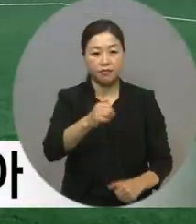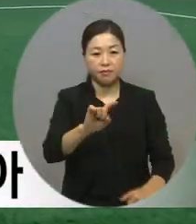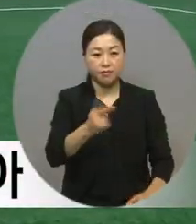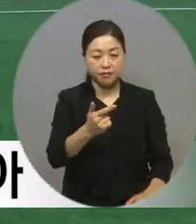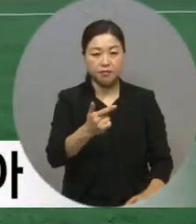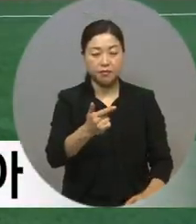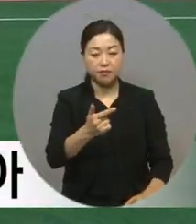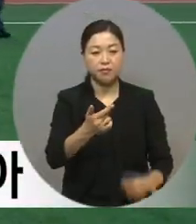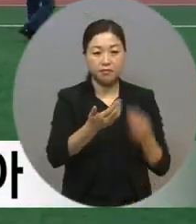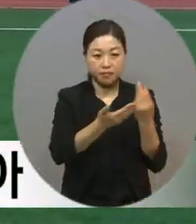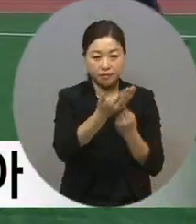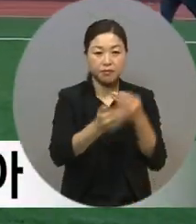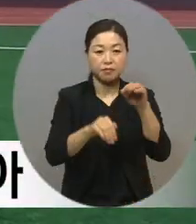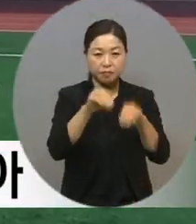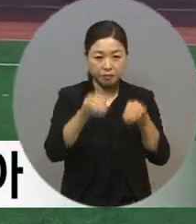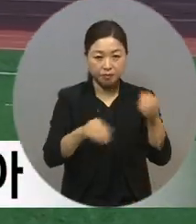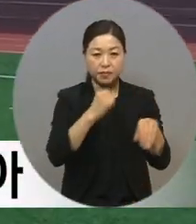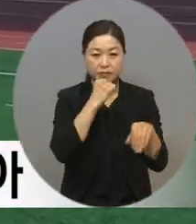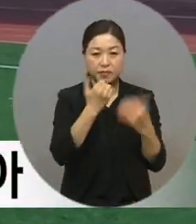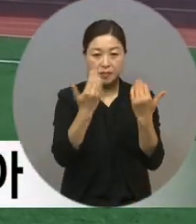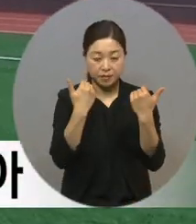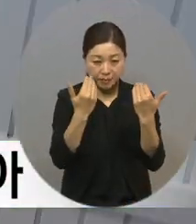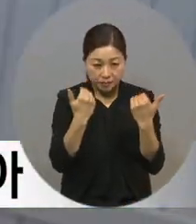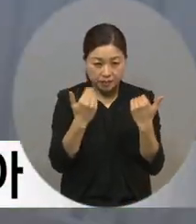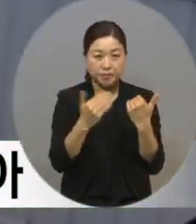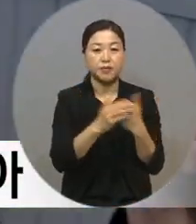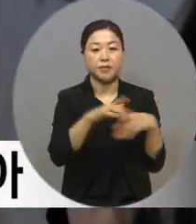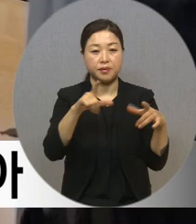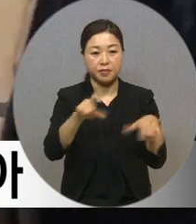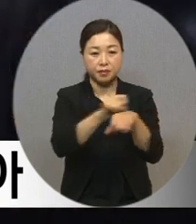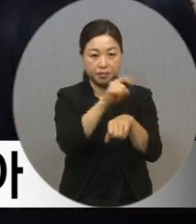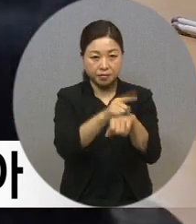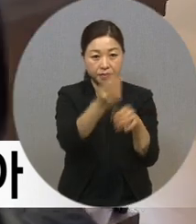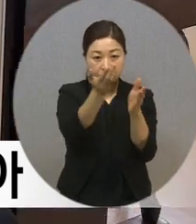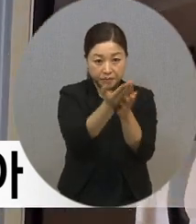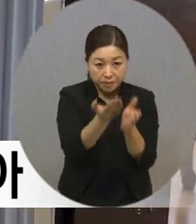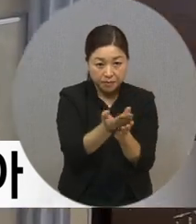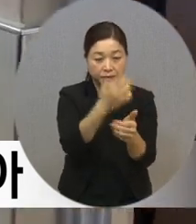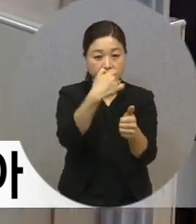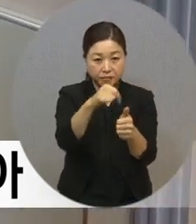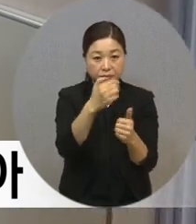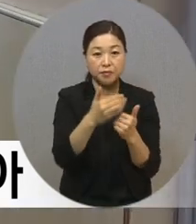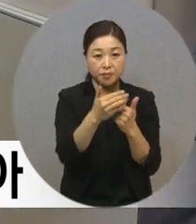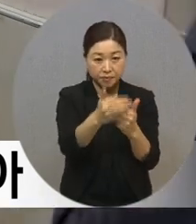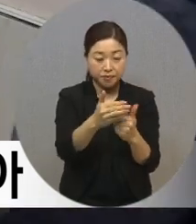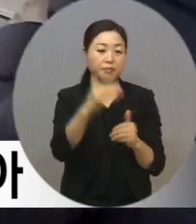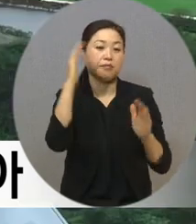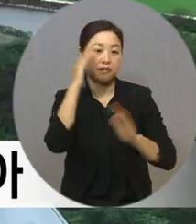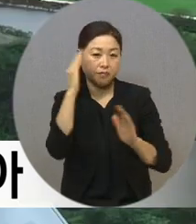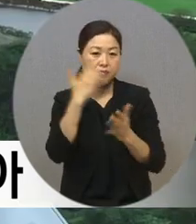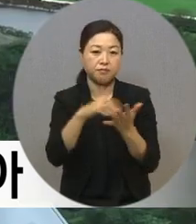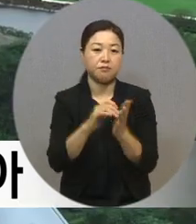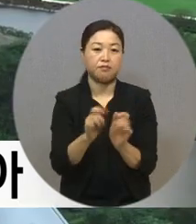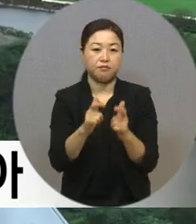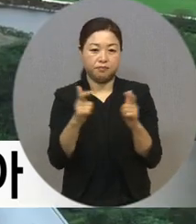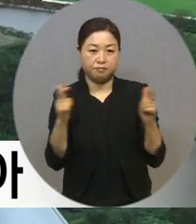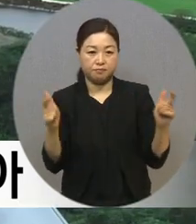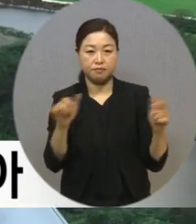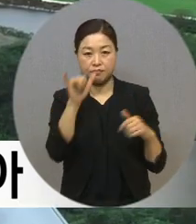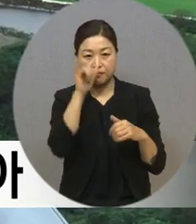작은 학교들이 지역의 특성을 살린 교육과정으로 학생 수를 늘리며 눈길을 끌고 있습니다.